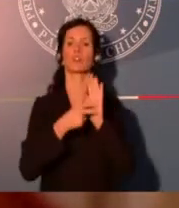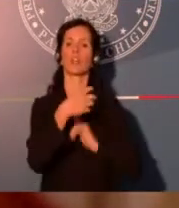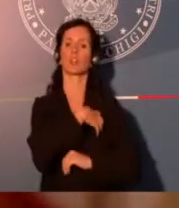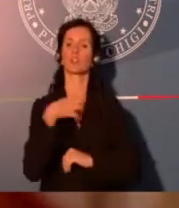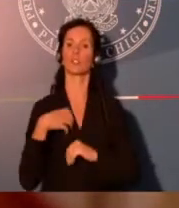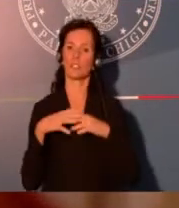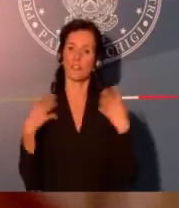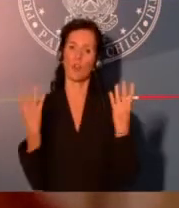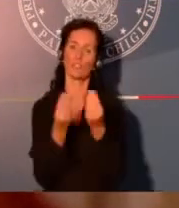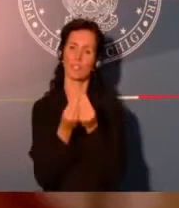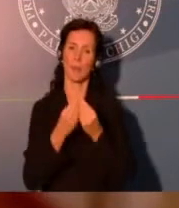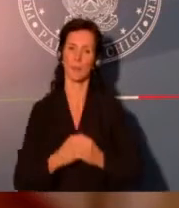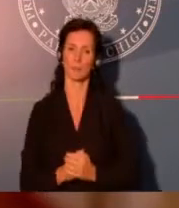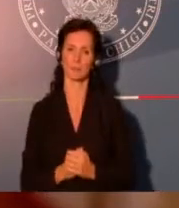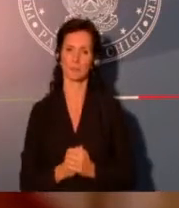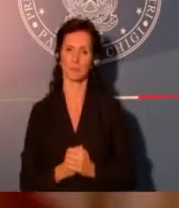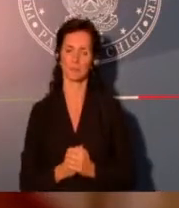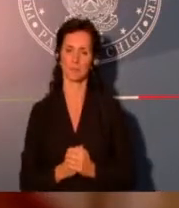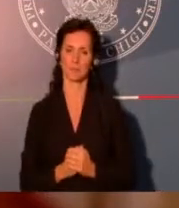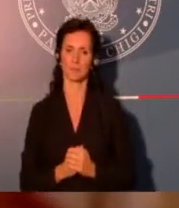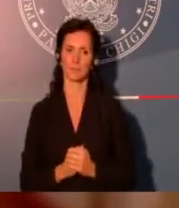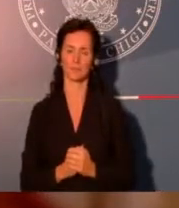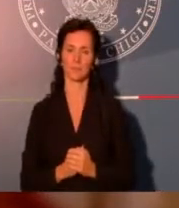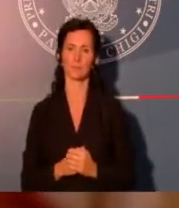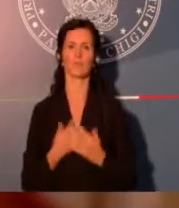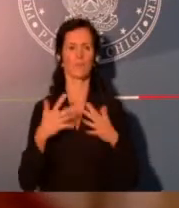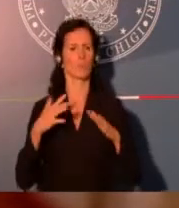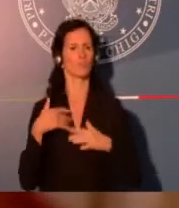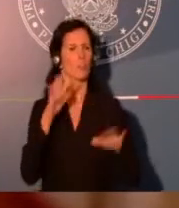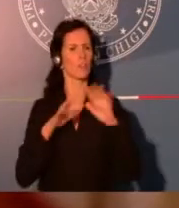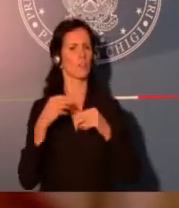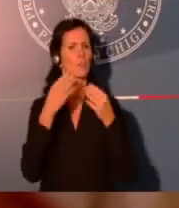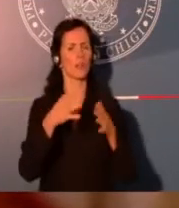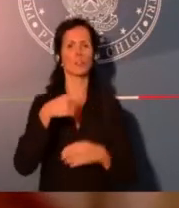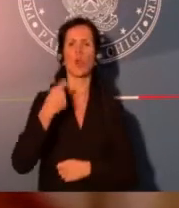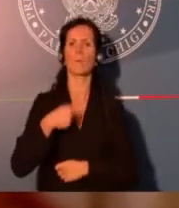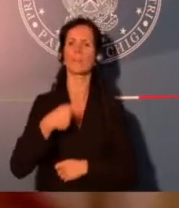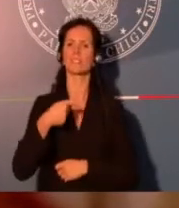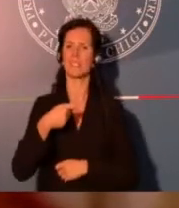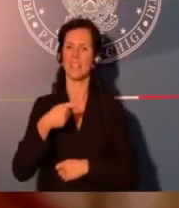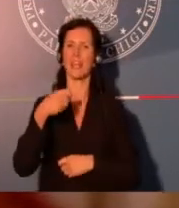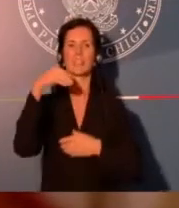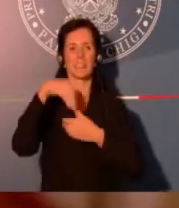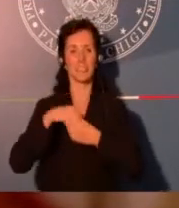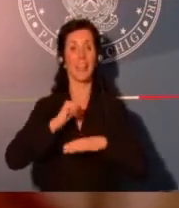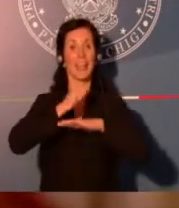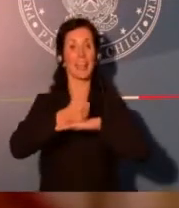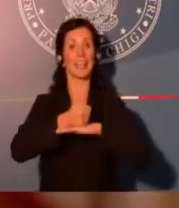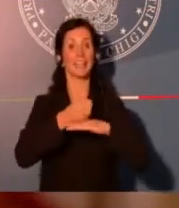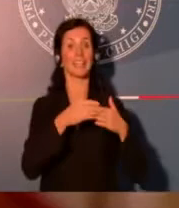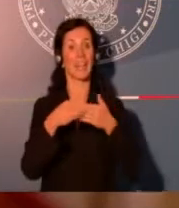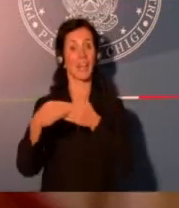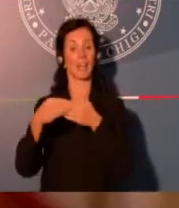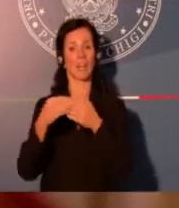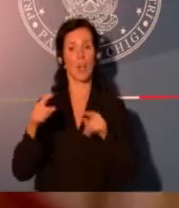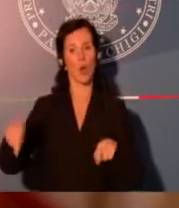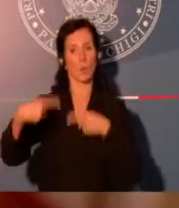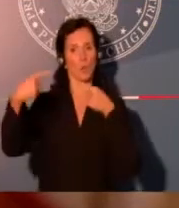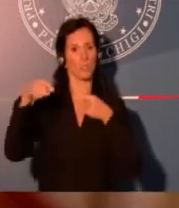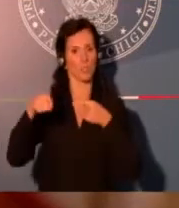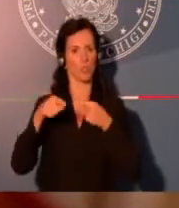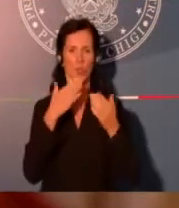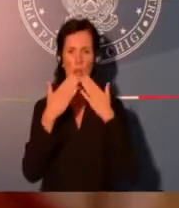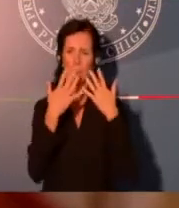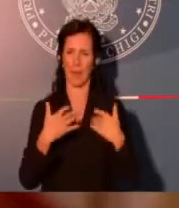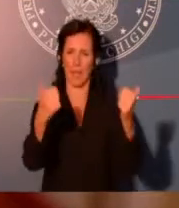tecnico-scientifico. Ho appena informato anche i presidenti dei due rami del Parlamento e i leader dell'opposizione.